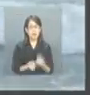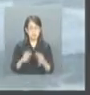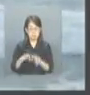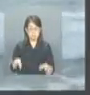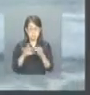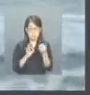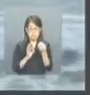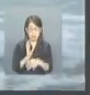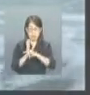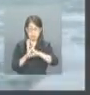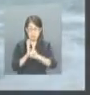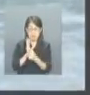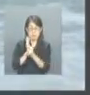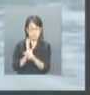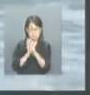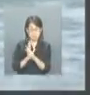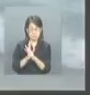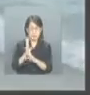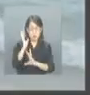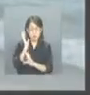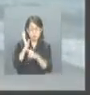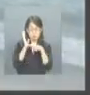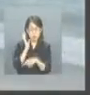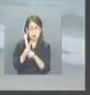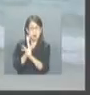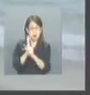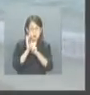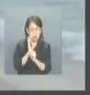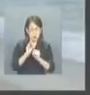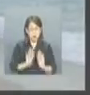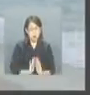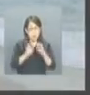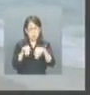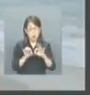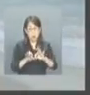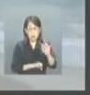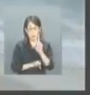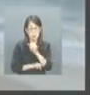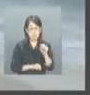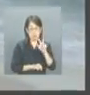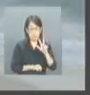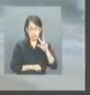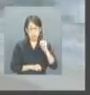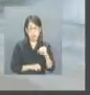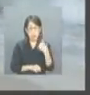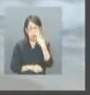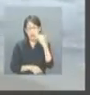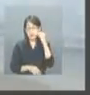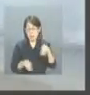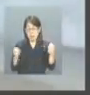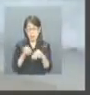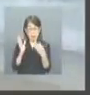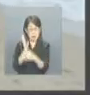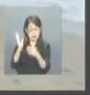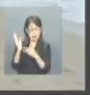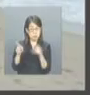ตราดชุมพรระนองและพังงาคลื่นสูง 2-3 เมตรประชาชนบริเวณด้านตะวันตกและภาคตะวันออกให้ระวังอันต